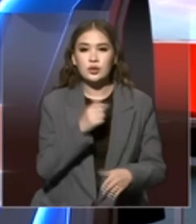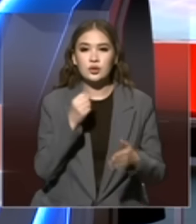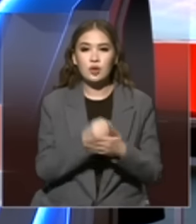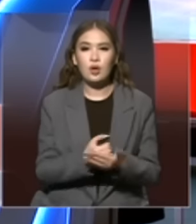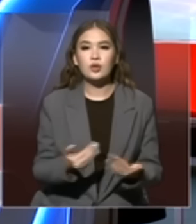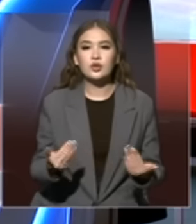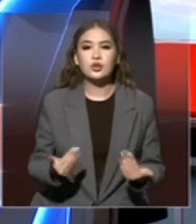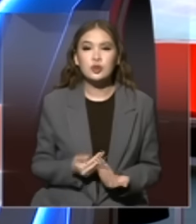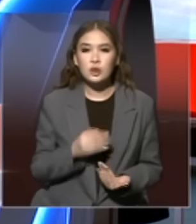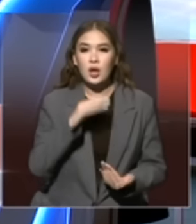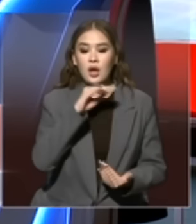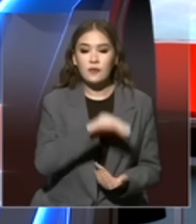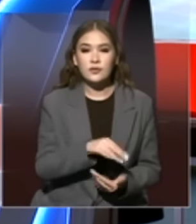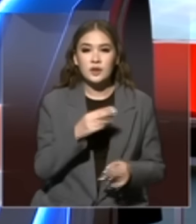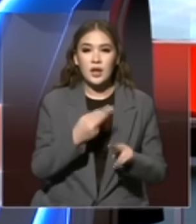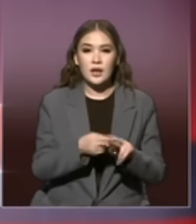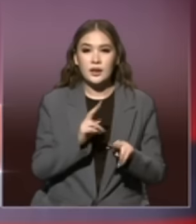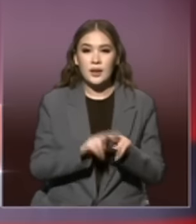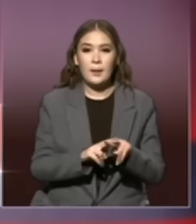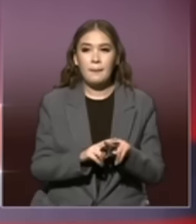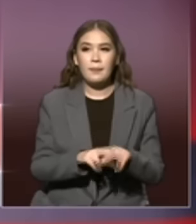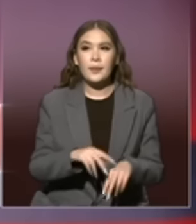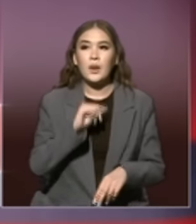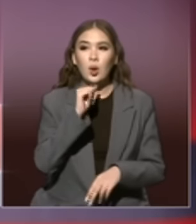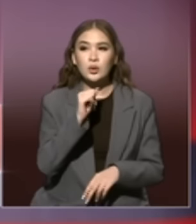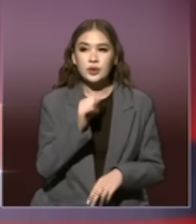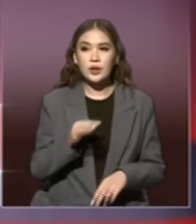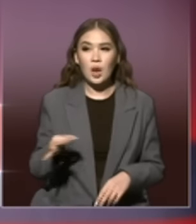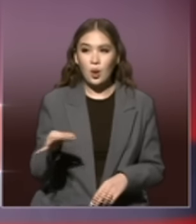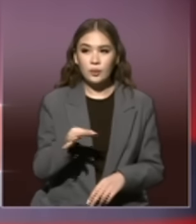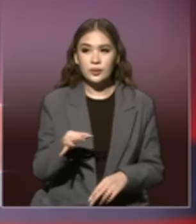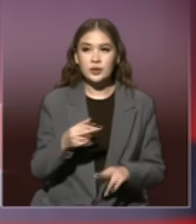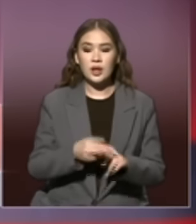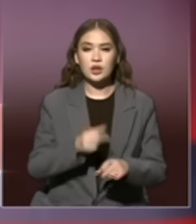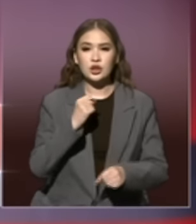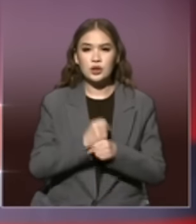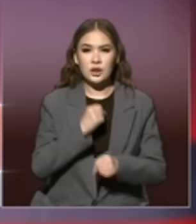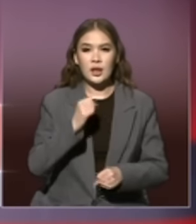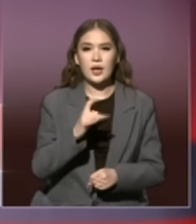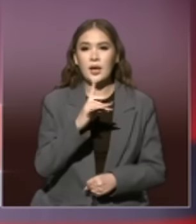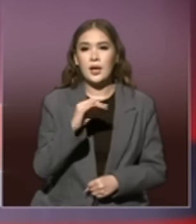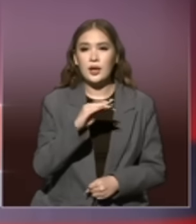бас бостандығынан айыратын, например, ол Қостанай облысында